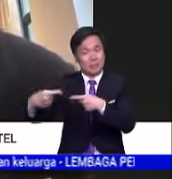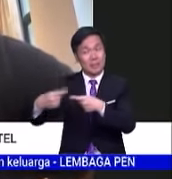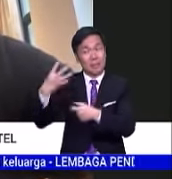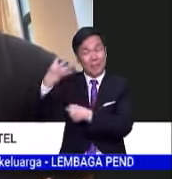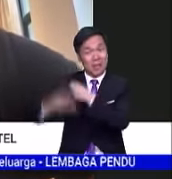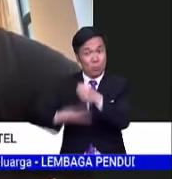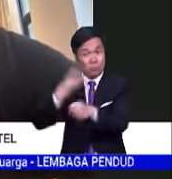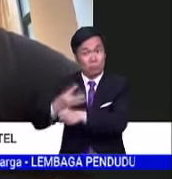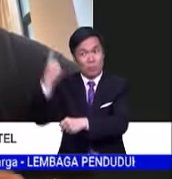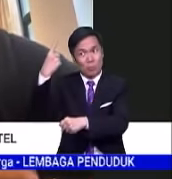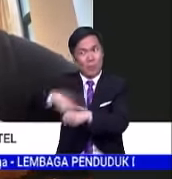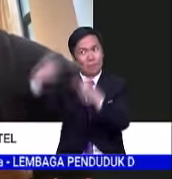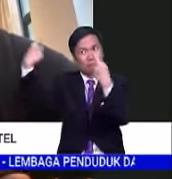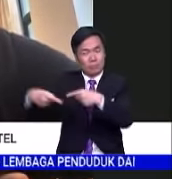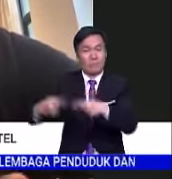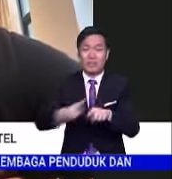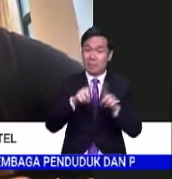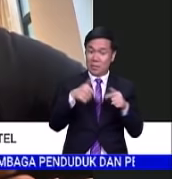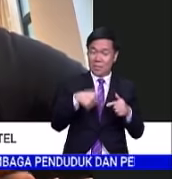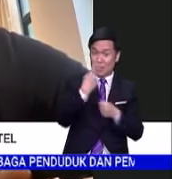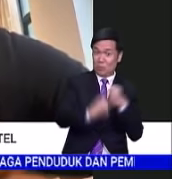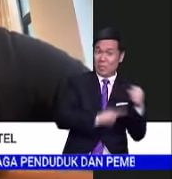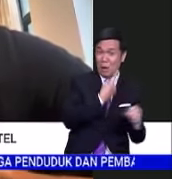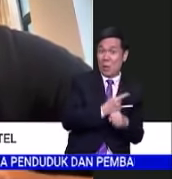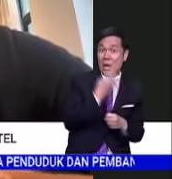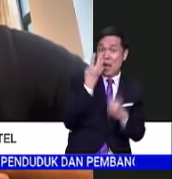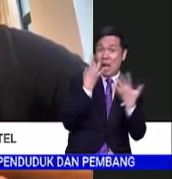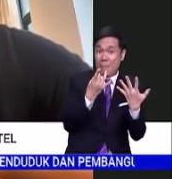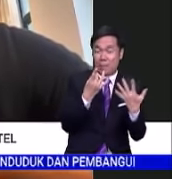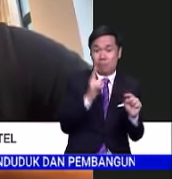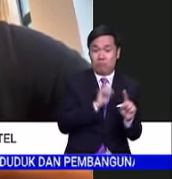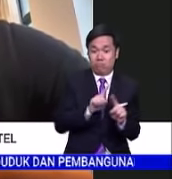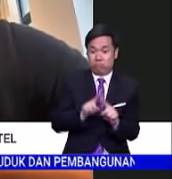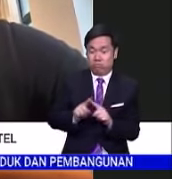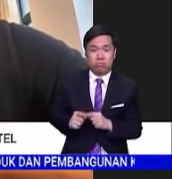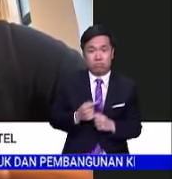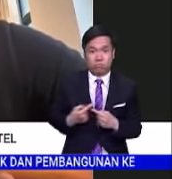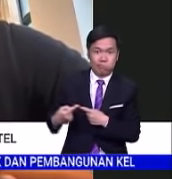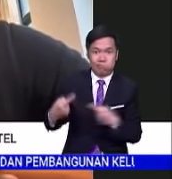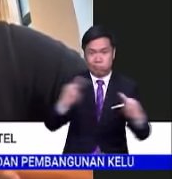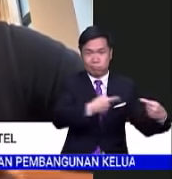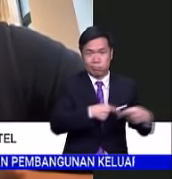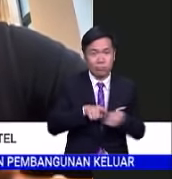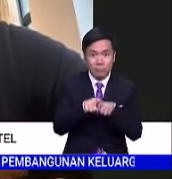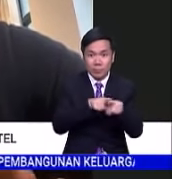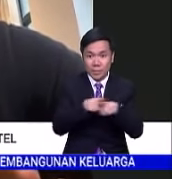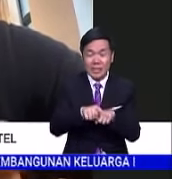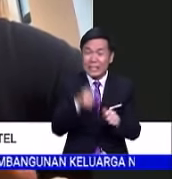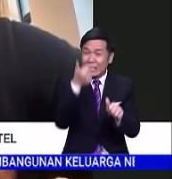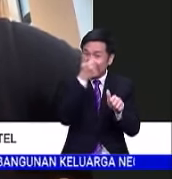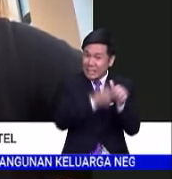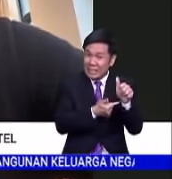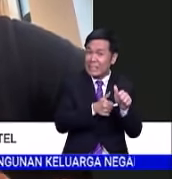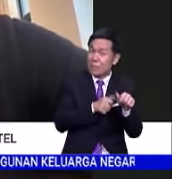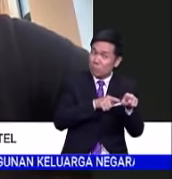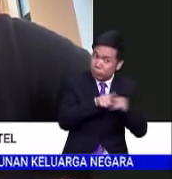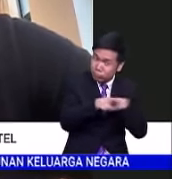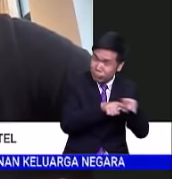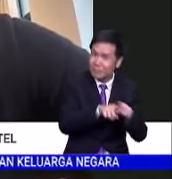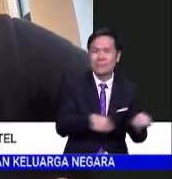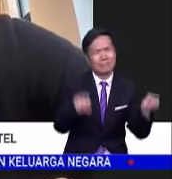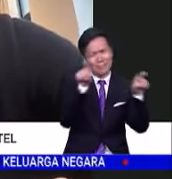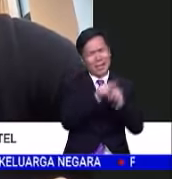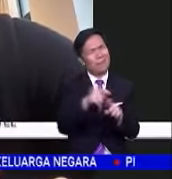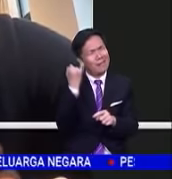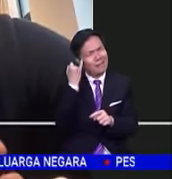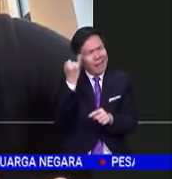So and every game untuk kita adalah kita anggap sebagai Olimpik. Antara